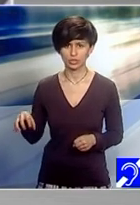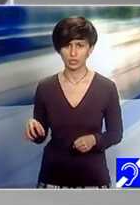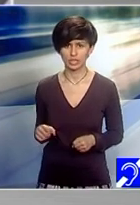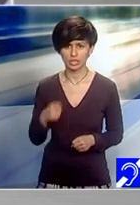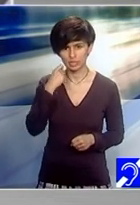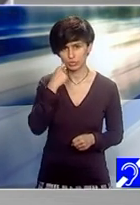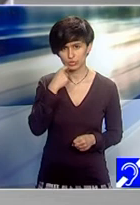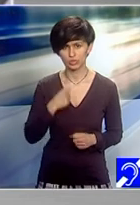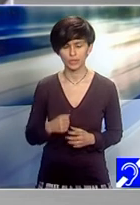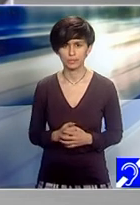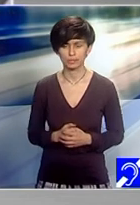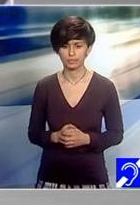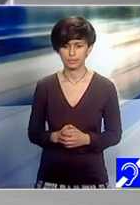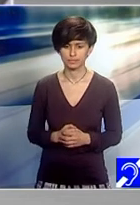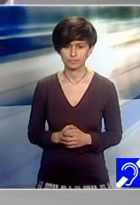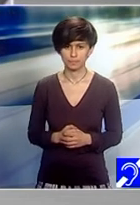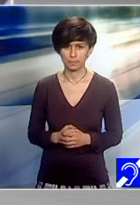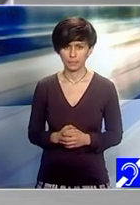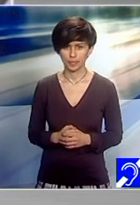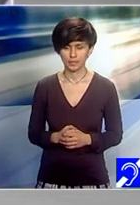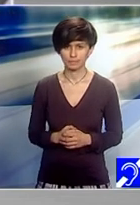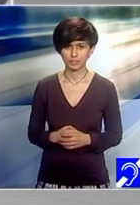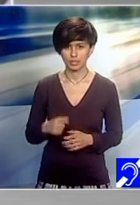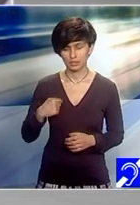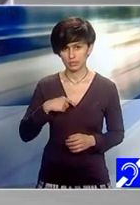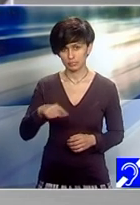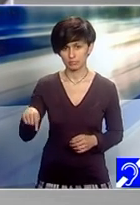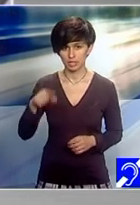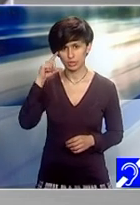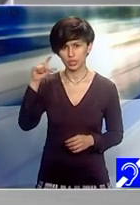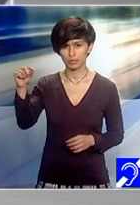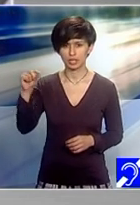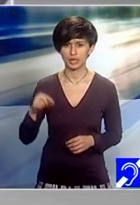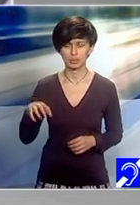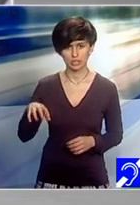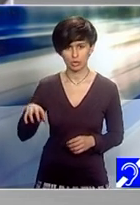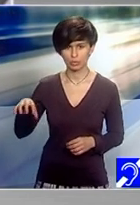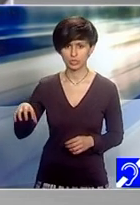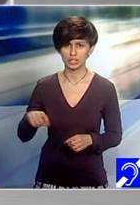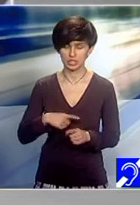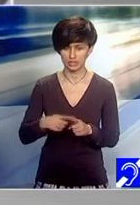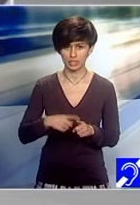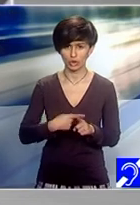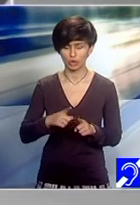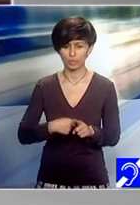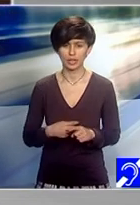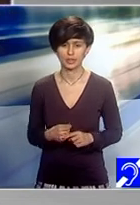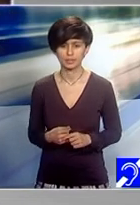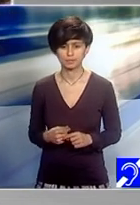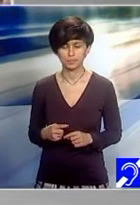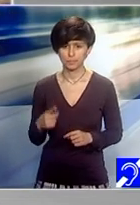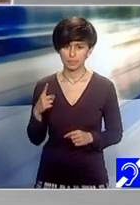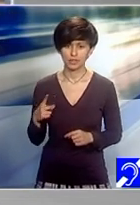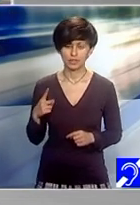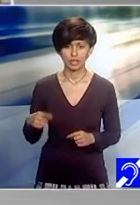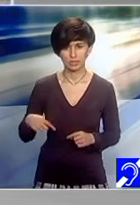în colectivitățile rome mai numeroase ne deplasăm cam peste tot, dar nu numai la etnia romă, și etnii, dacă vreți, am